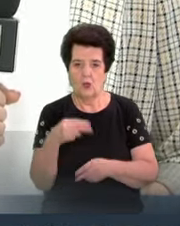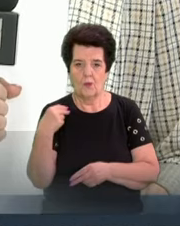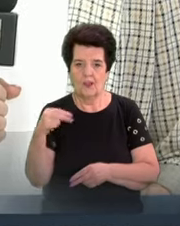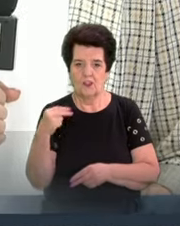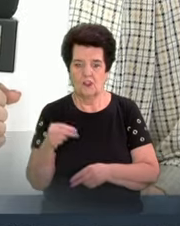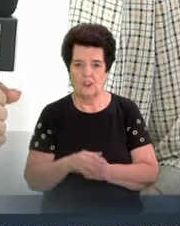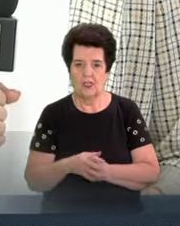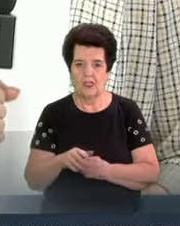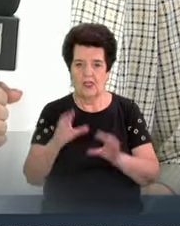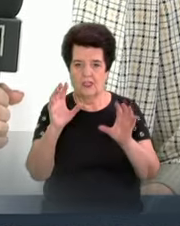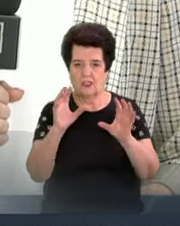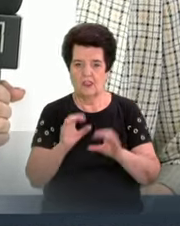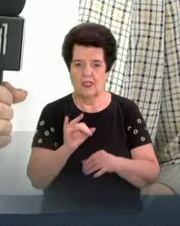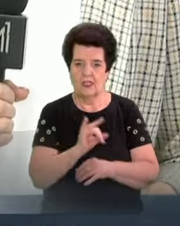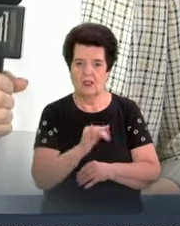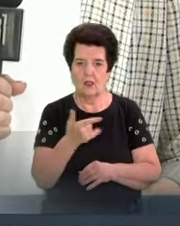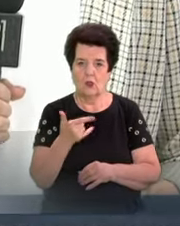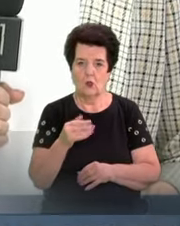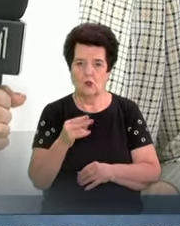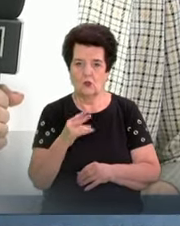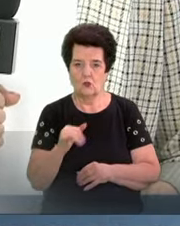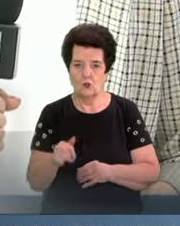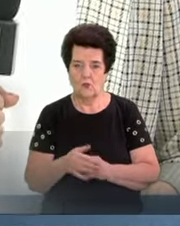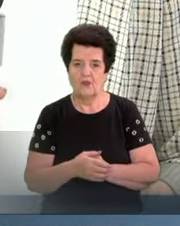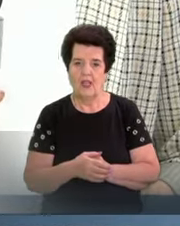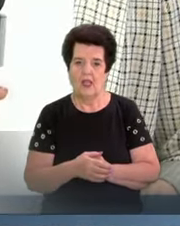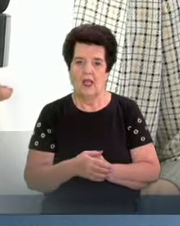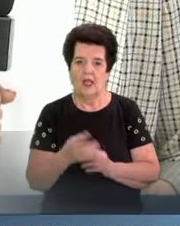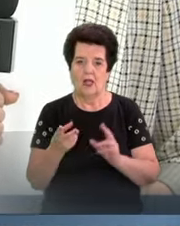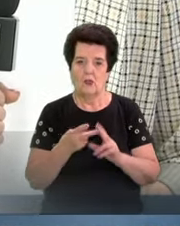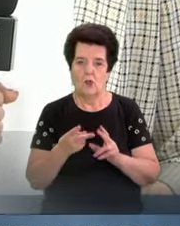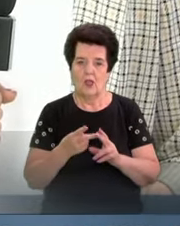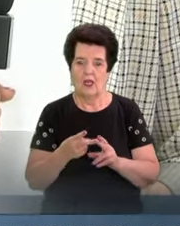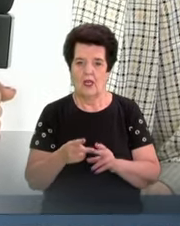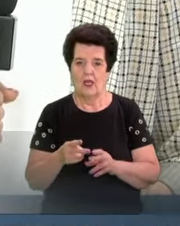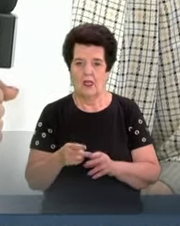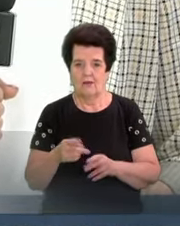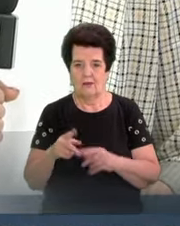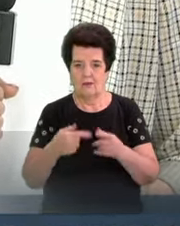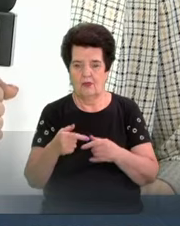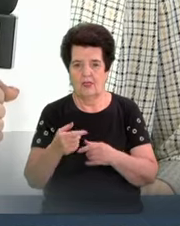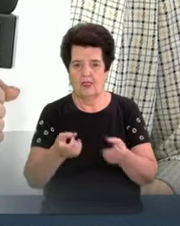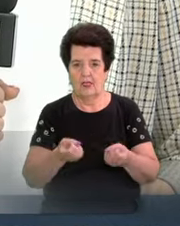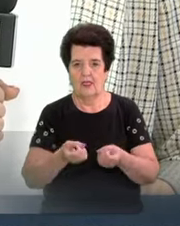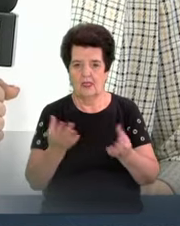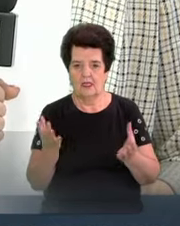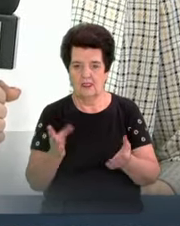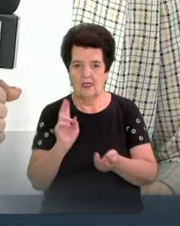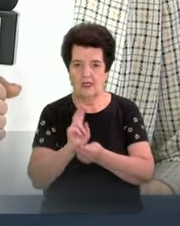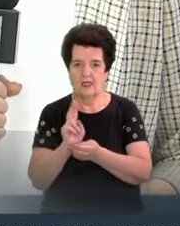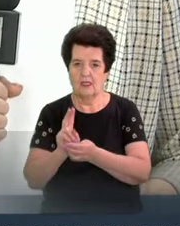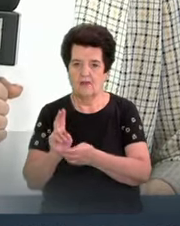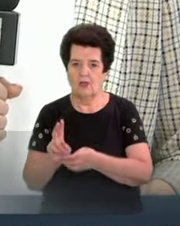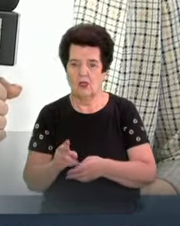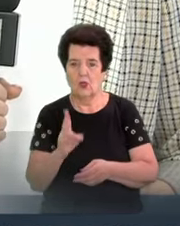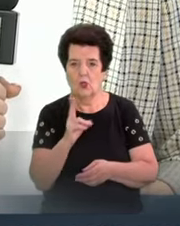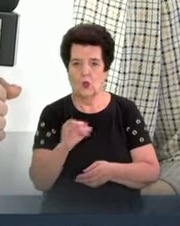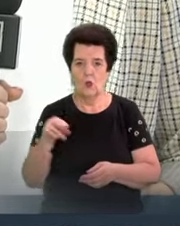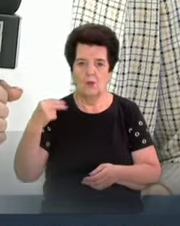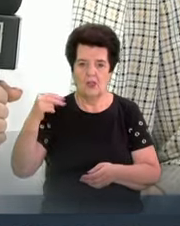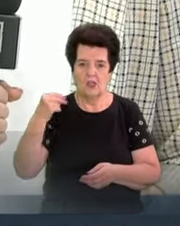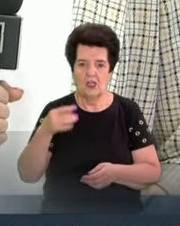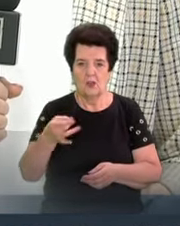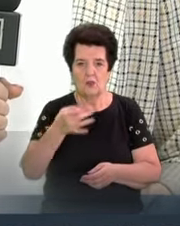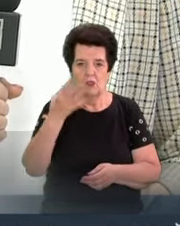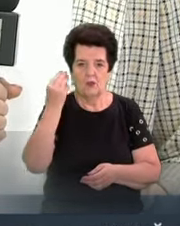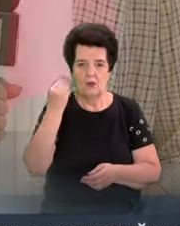președintele legislativului Igor Grosu. Totodată, în a doua parte a zilei de astăzi, urmează să aibă o întrevedere și cu președintele